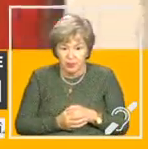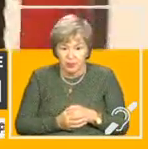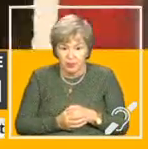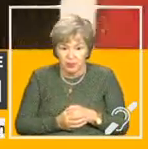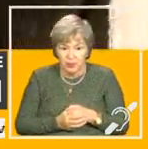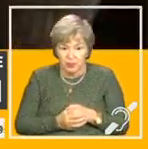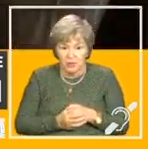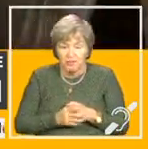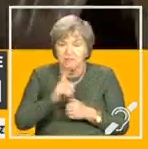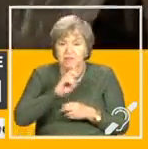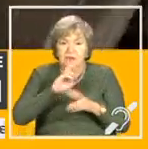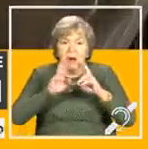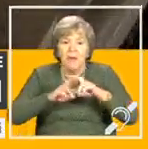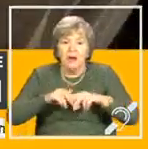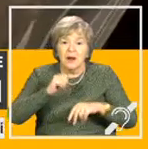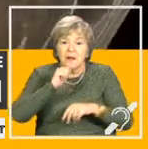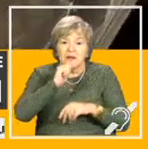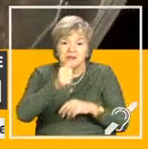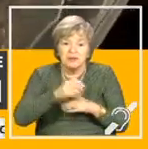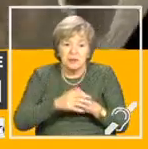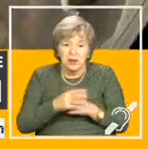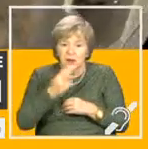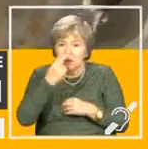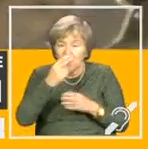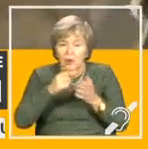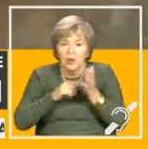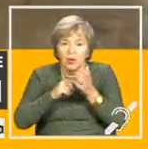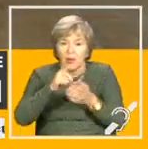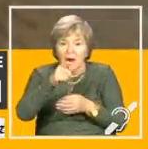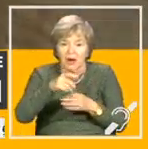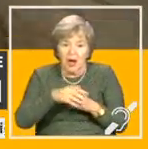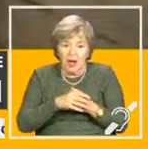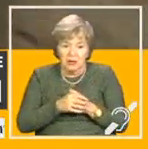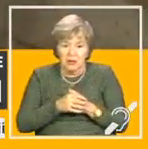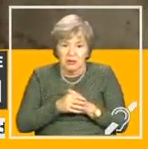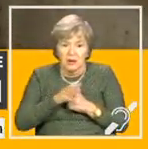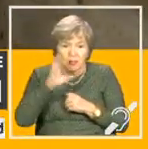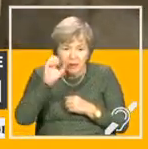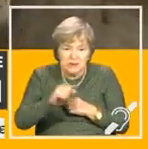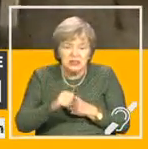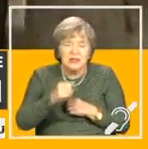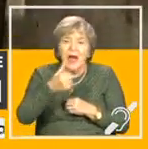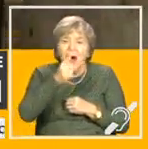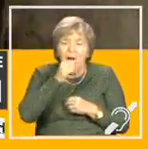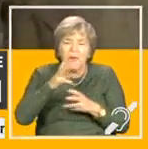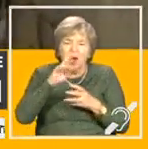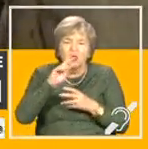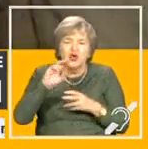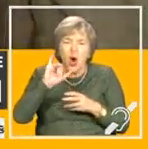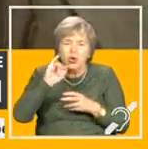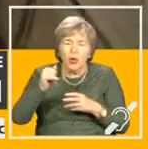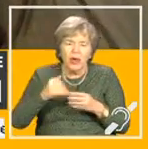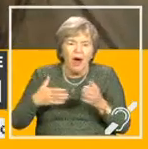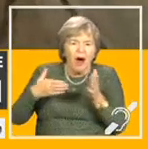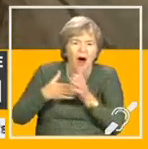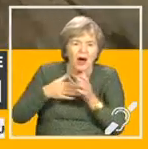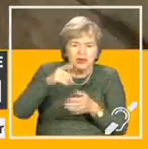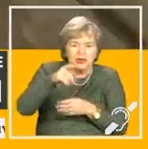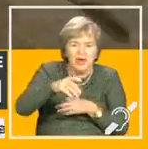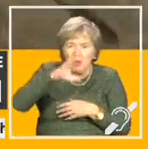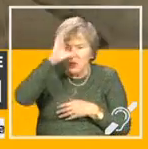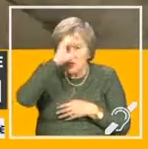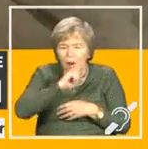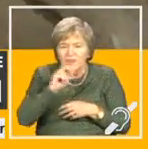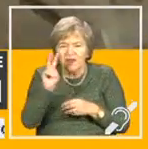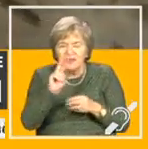nu a mai rămas nimic din ea. Iată cum arată această mașină prinsă de viitura care a fost în noaptea de